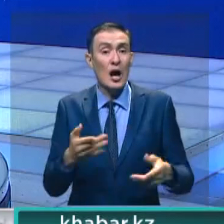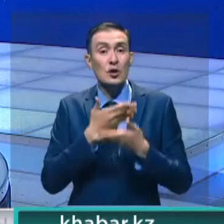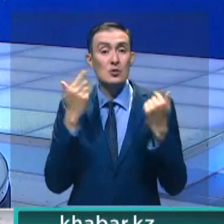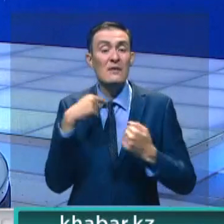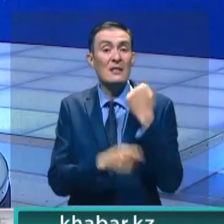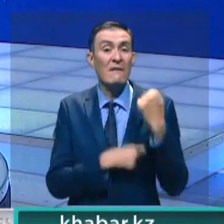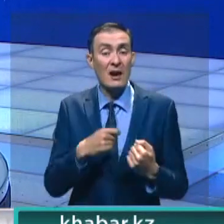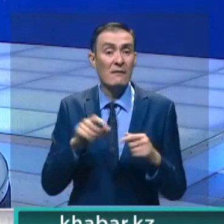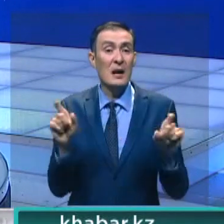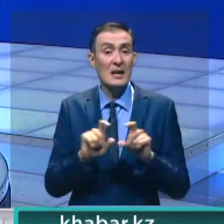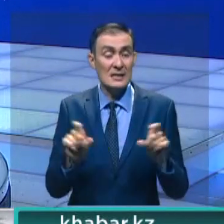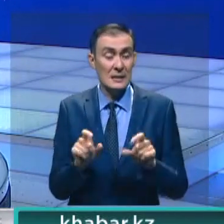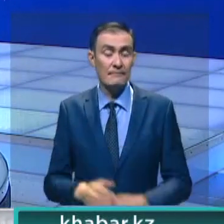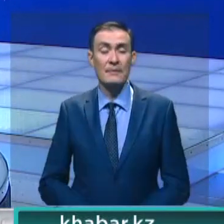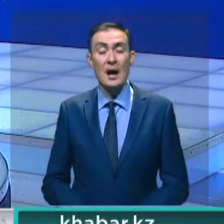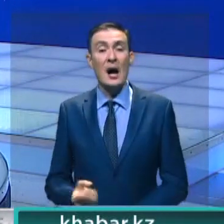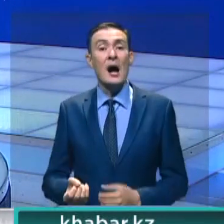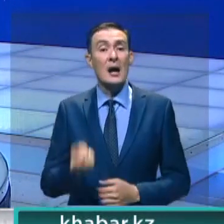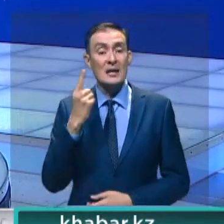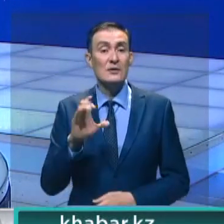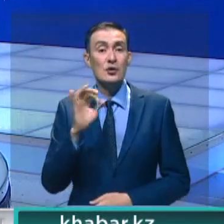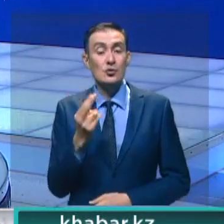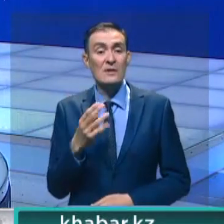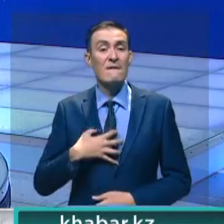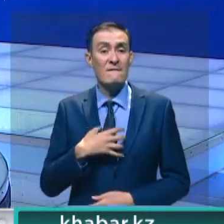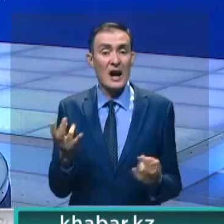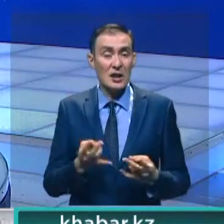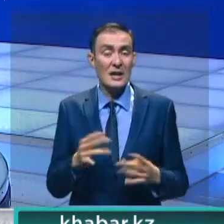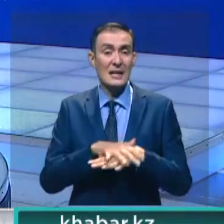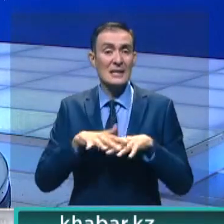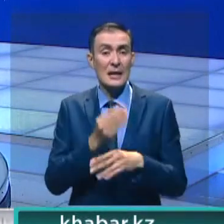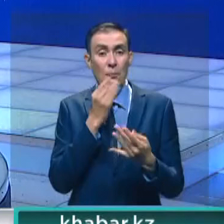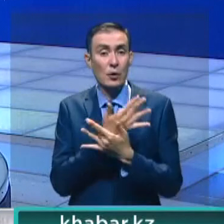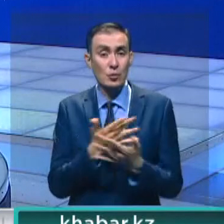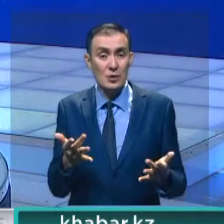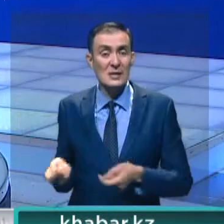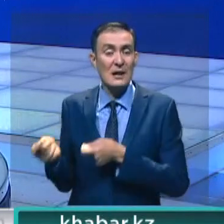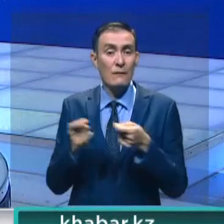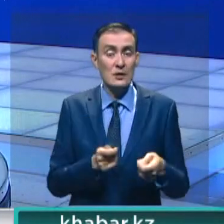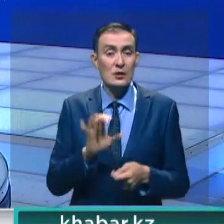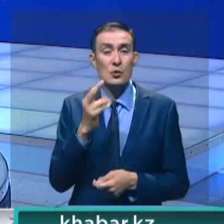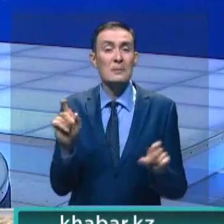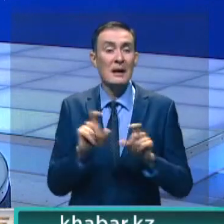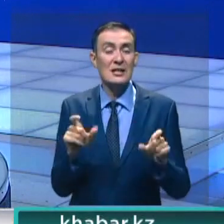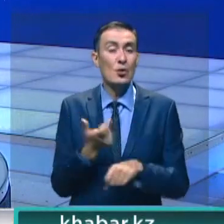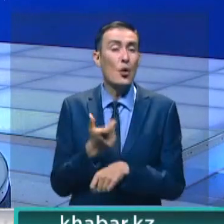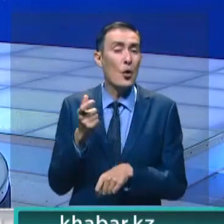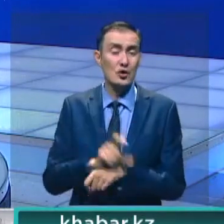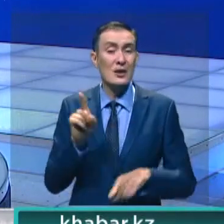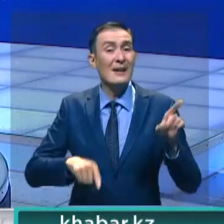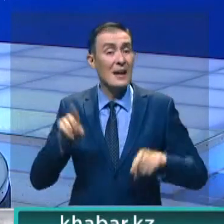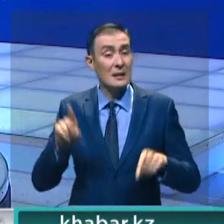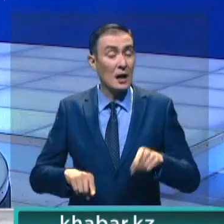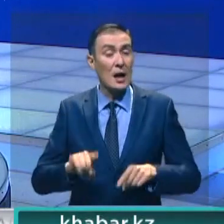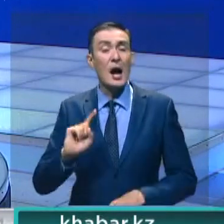отсутствие товаров на прилавках. Как оказалось, социально значимые для населения продукты завозят в соцмагазины крайне